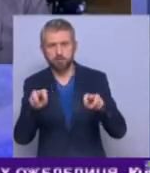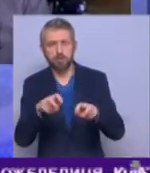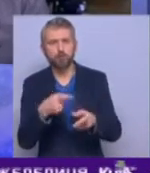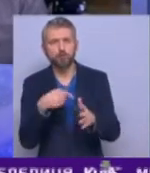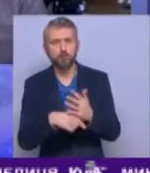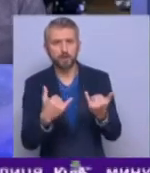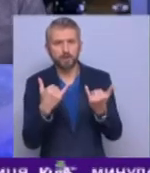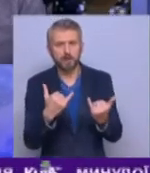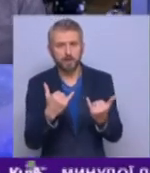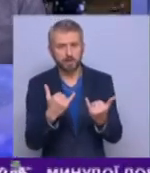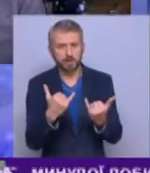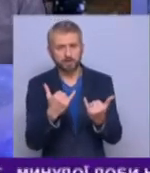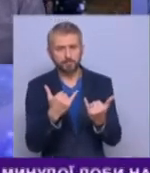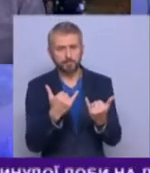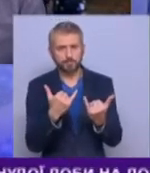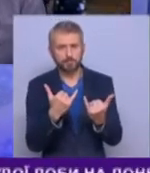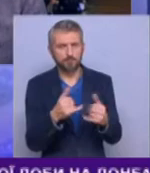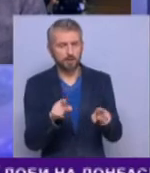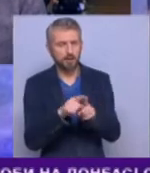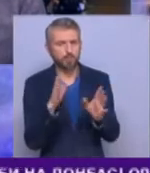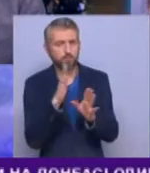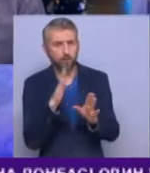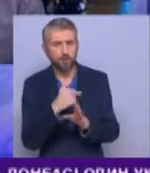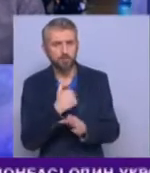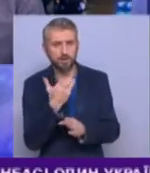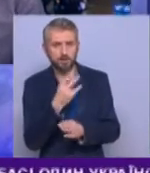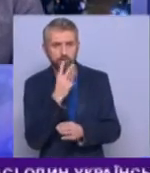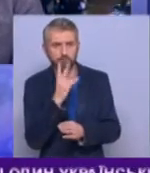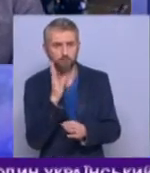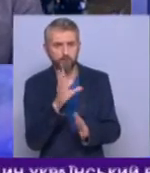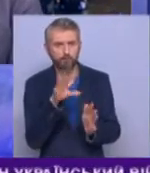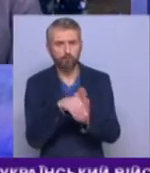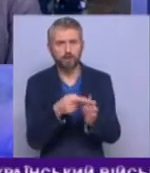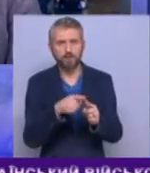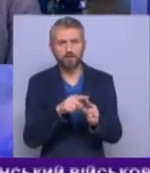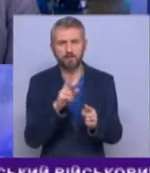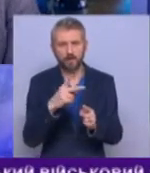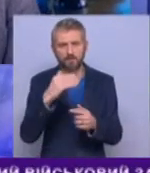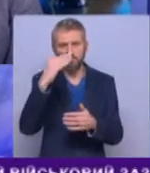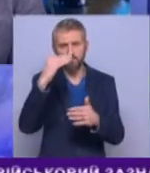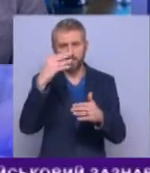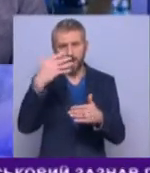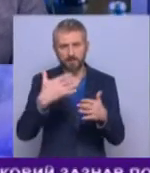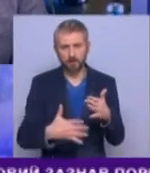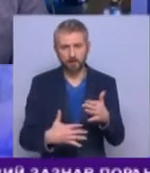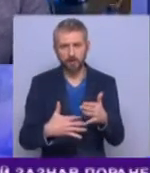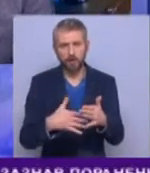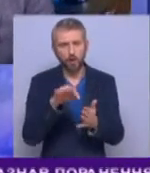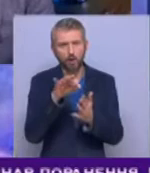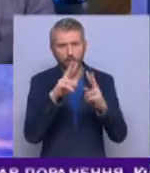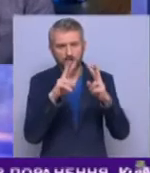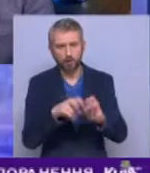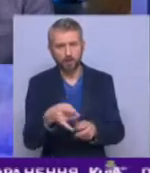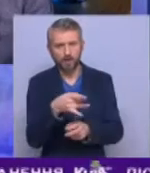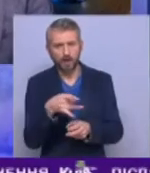оскільки зараз якраз така погода, і ми зараз будемо включати це як в рейтинг оцінювання районів